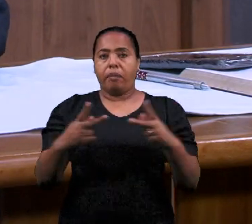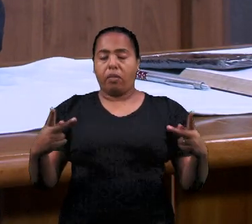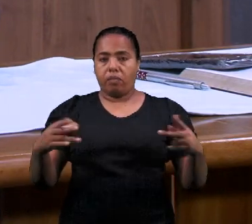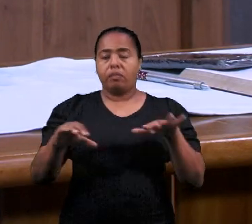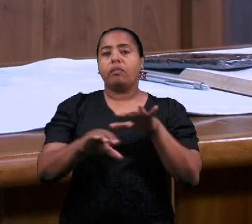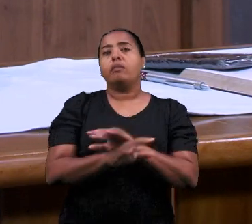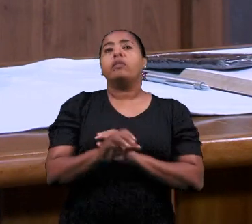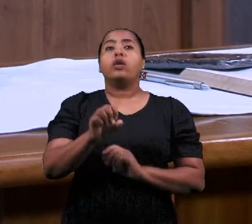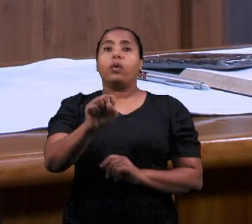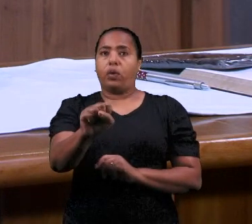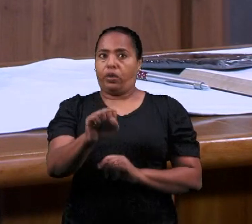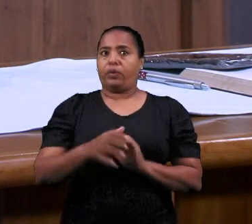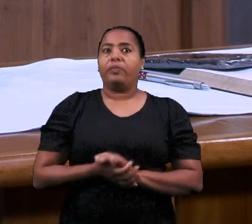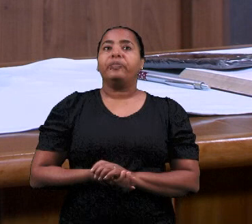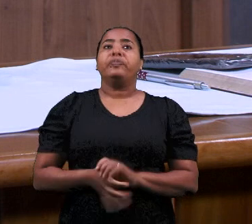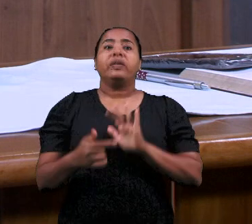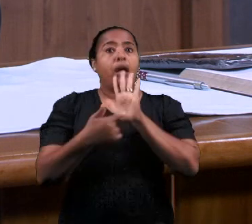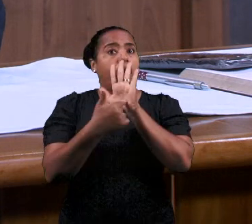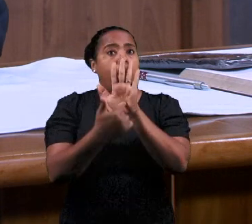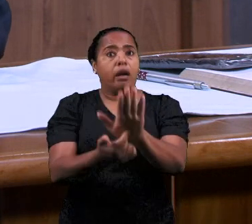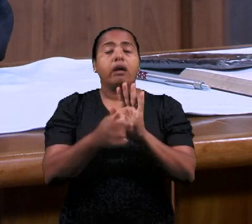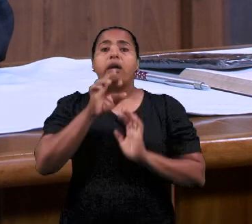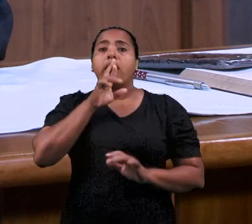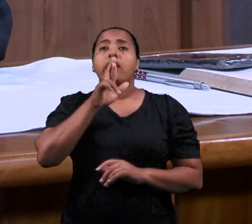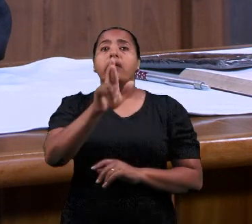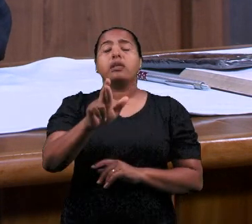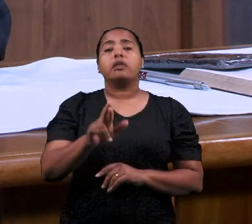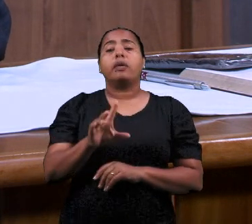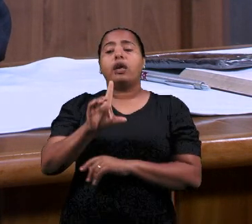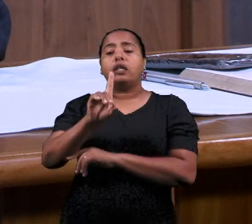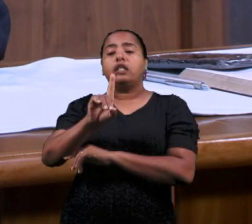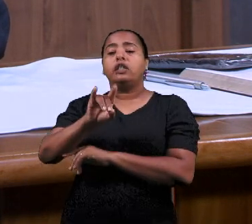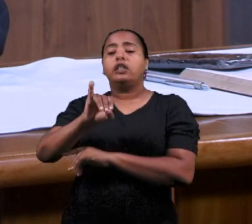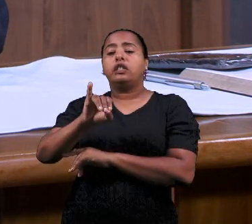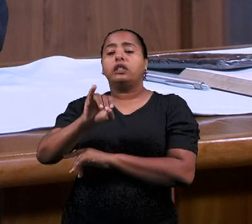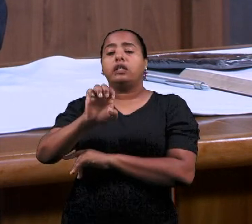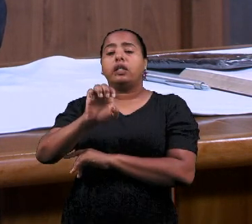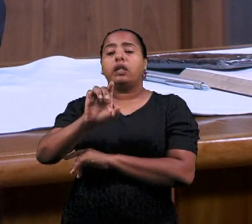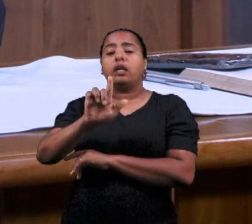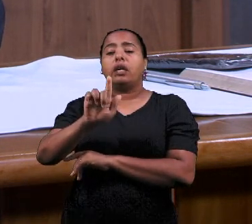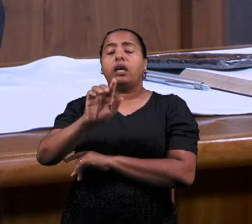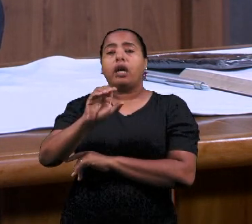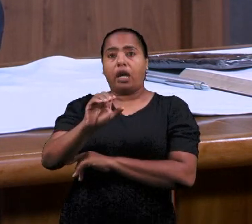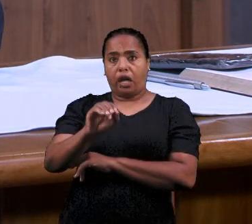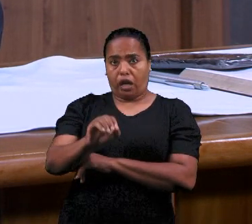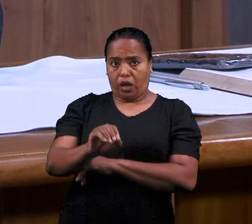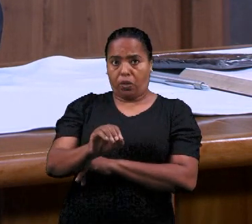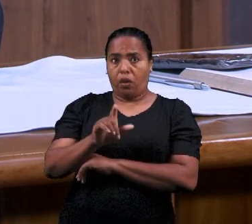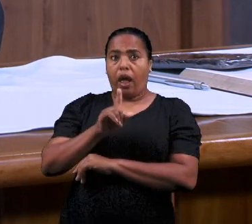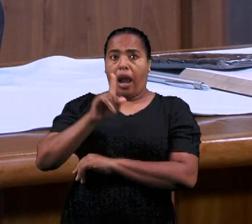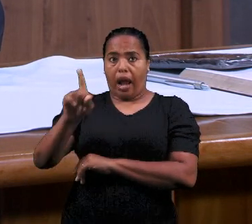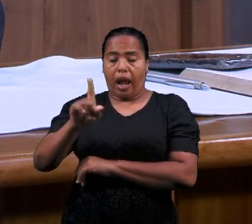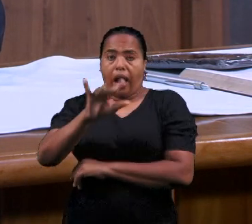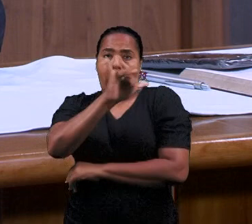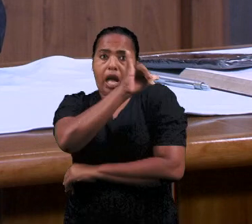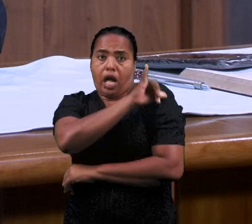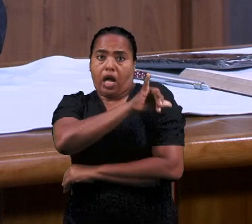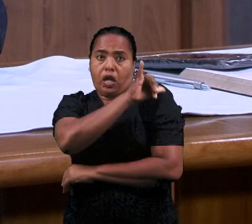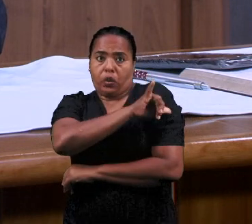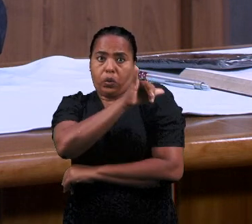donner cette réponse, nous allons adresser cette question à notre frère Diego. Diego est de Volta